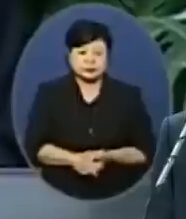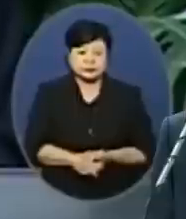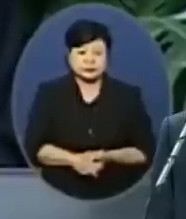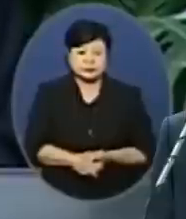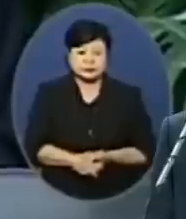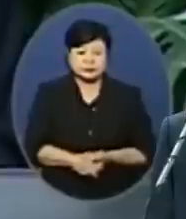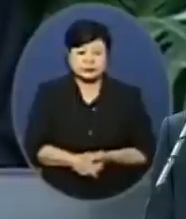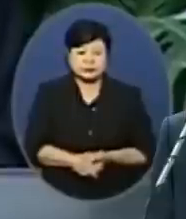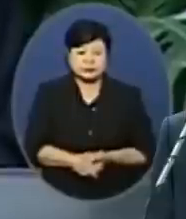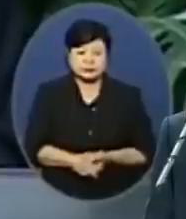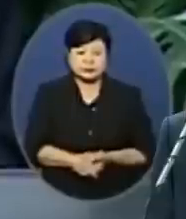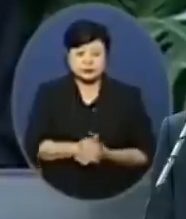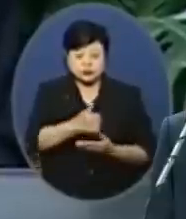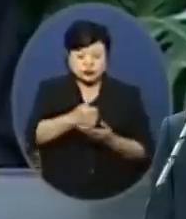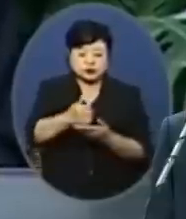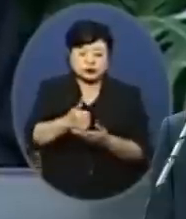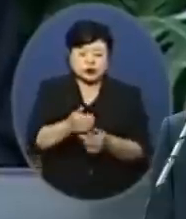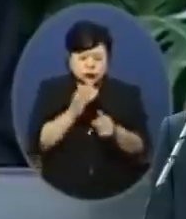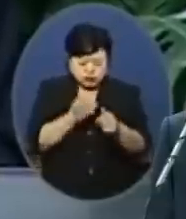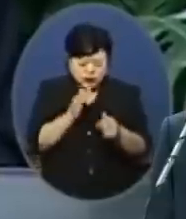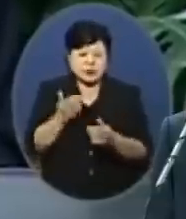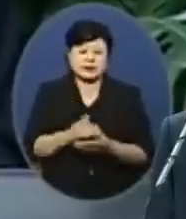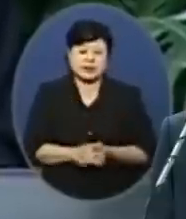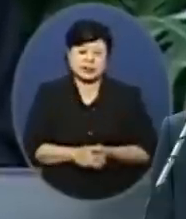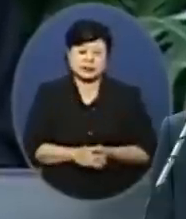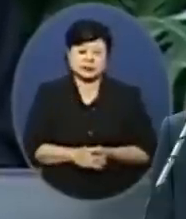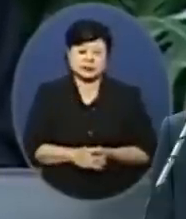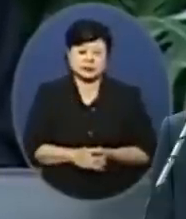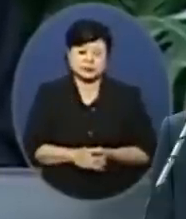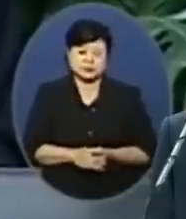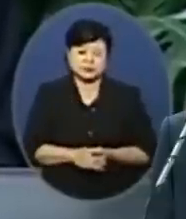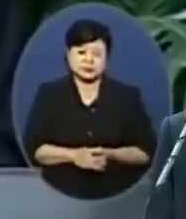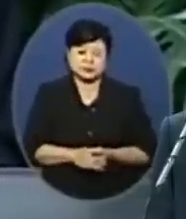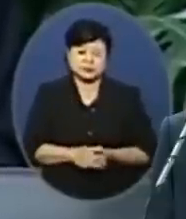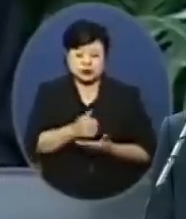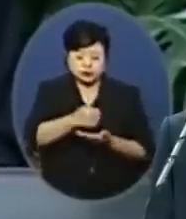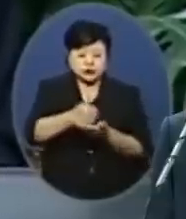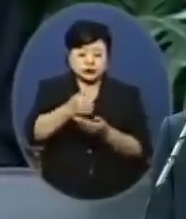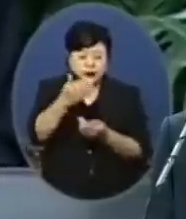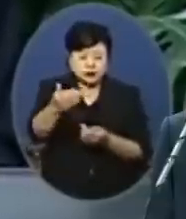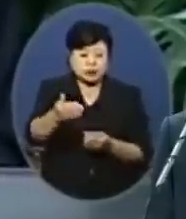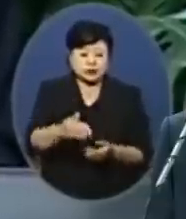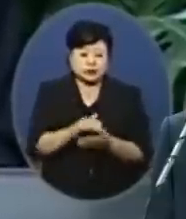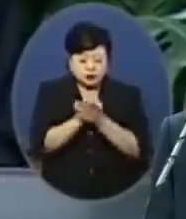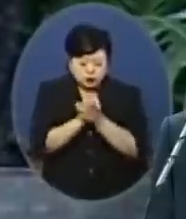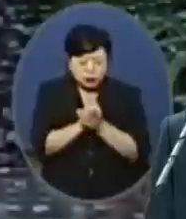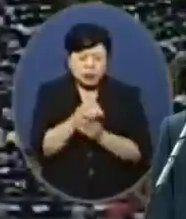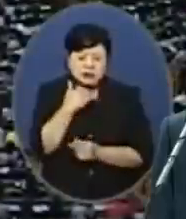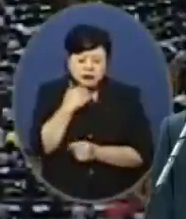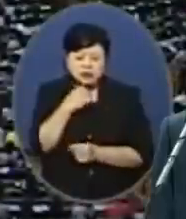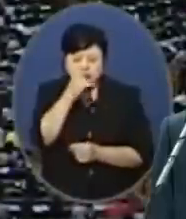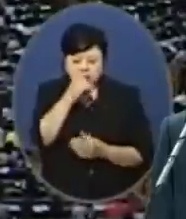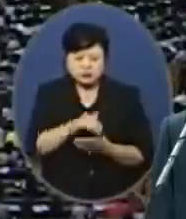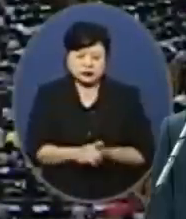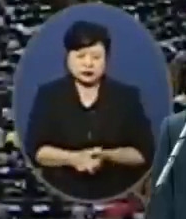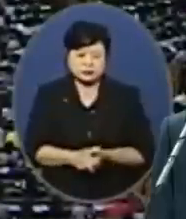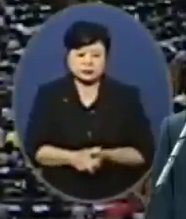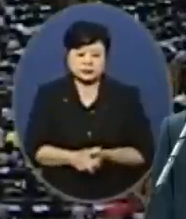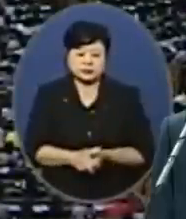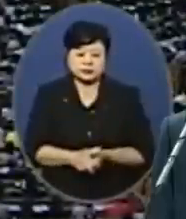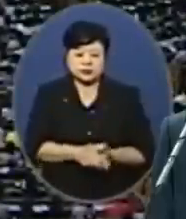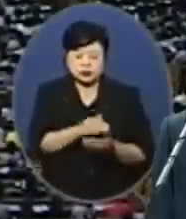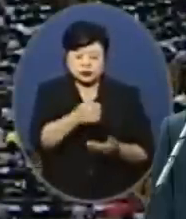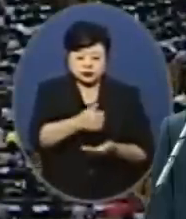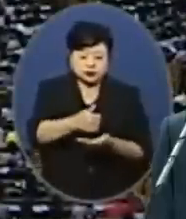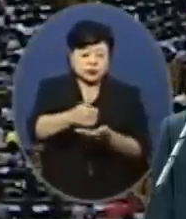않습니다. 주님께 구해야 되는 것입니다. 주님은 여러분이 구하기를 기다리고 계신 것입니다.